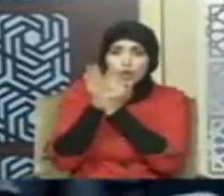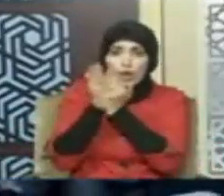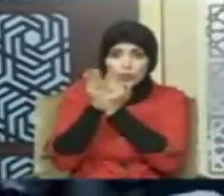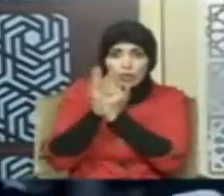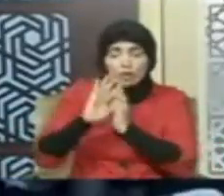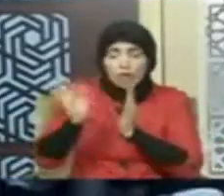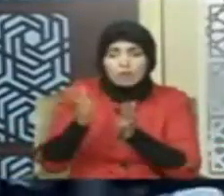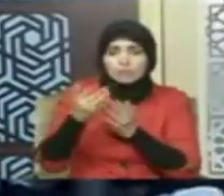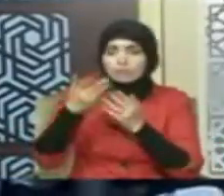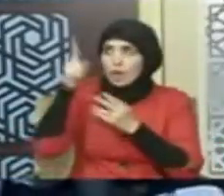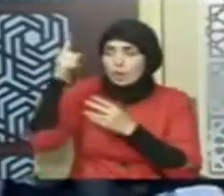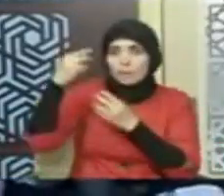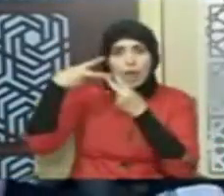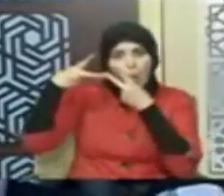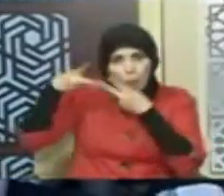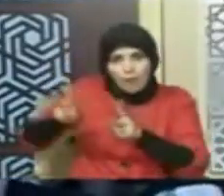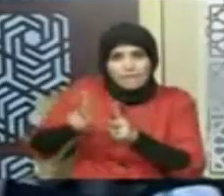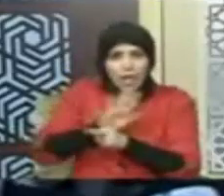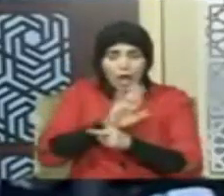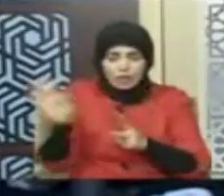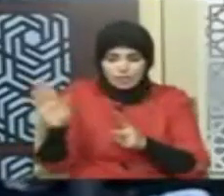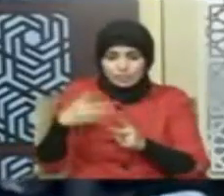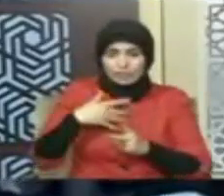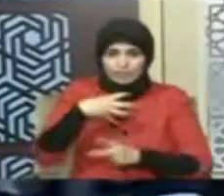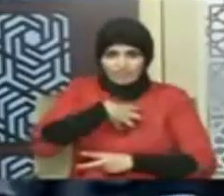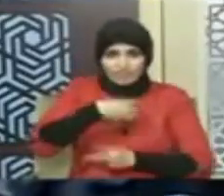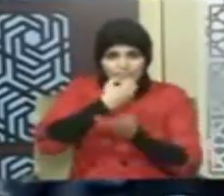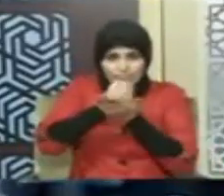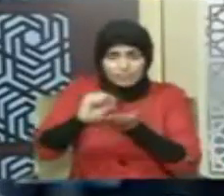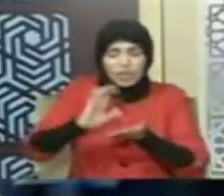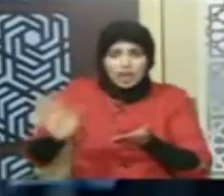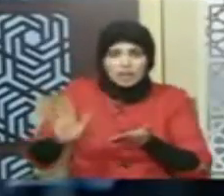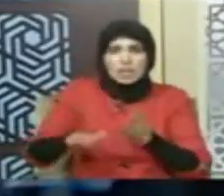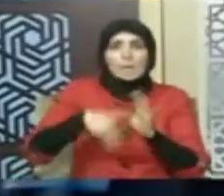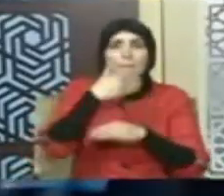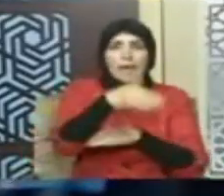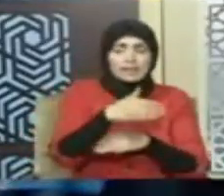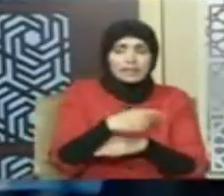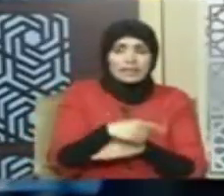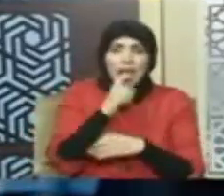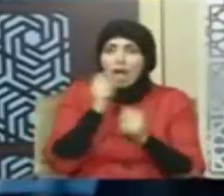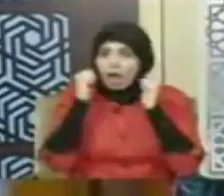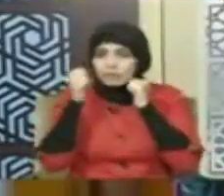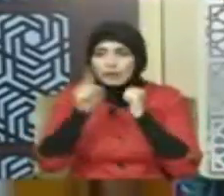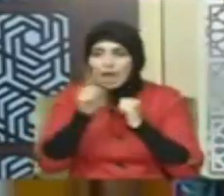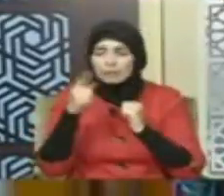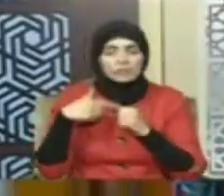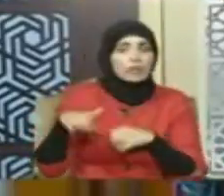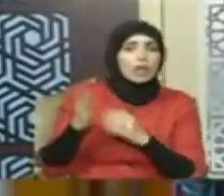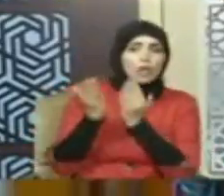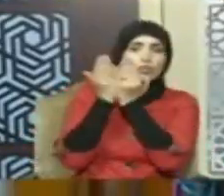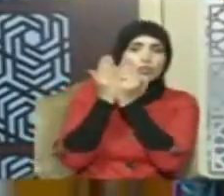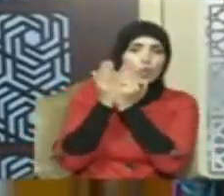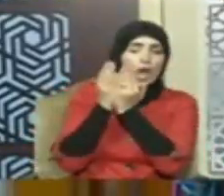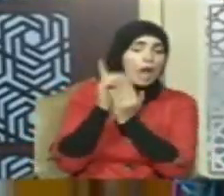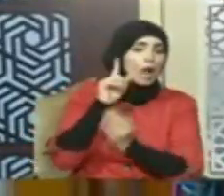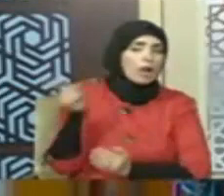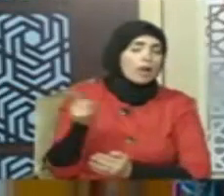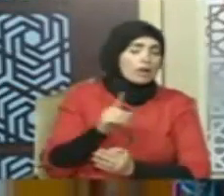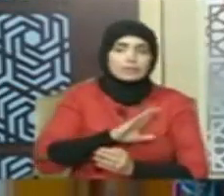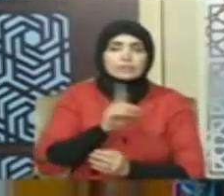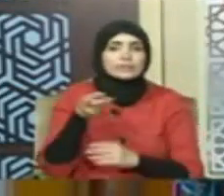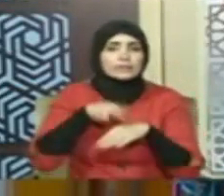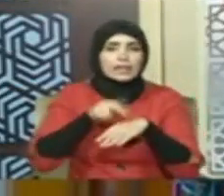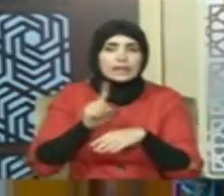عنه ضره مر كأنه لم يعرفنا ولم يلجأ إلينا، مر كأن